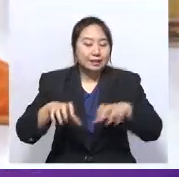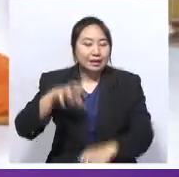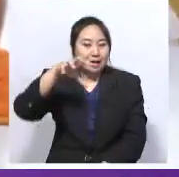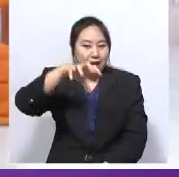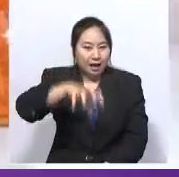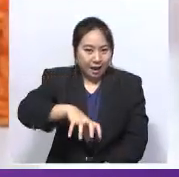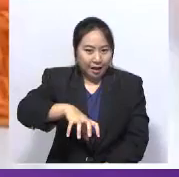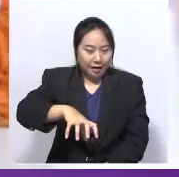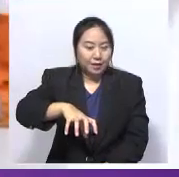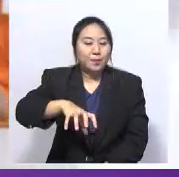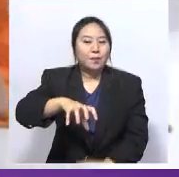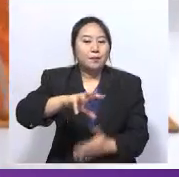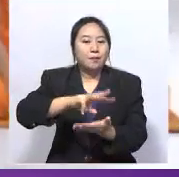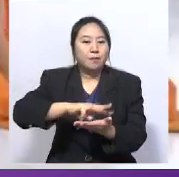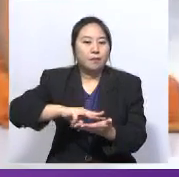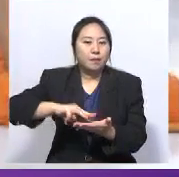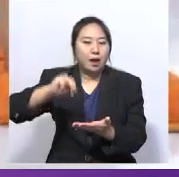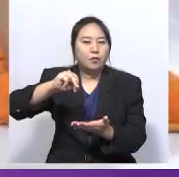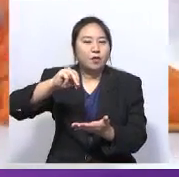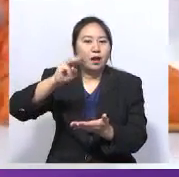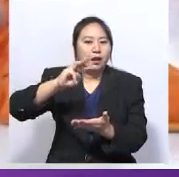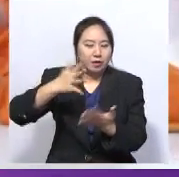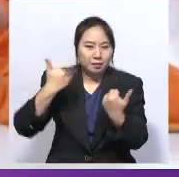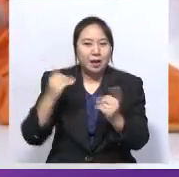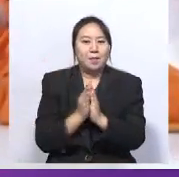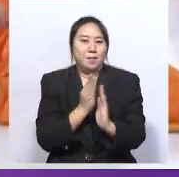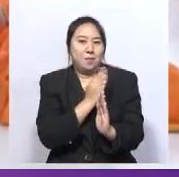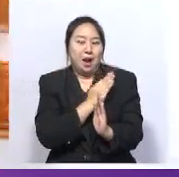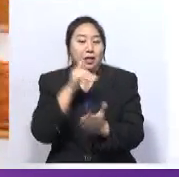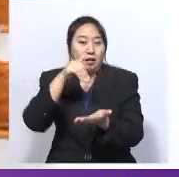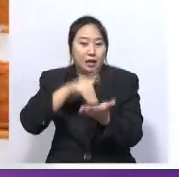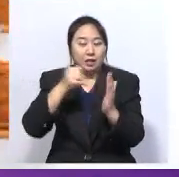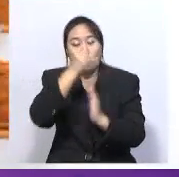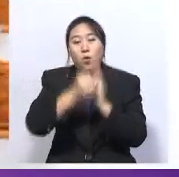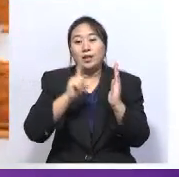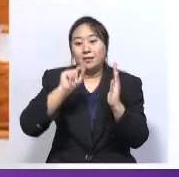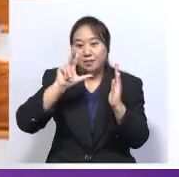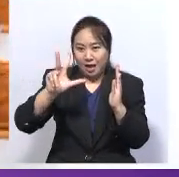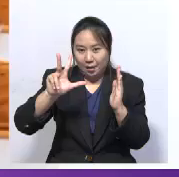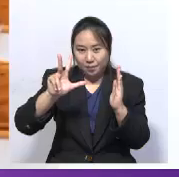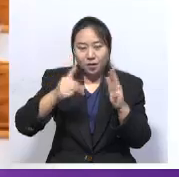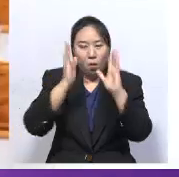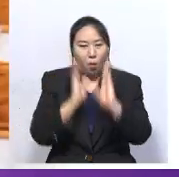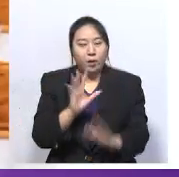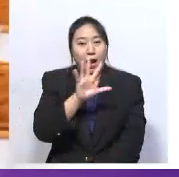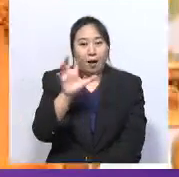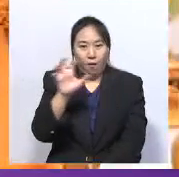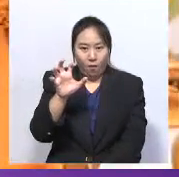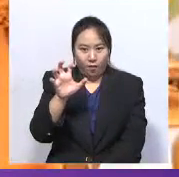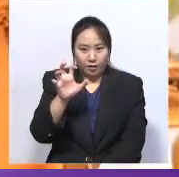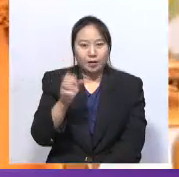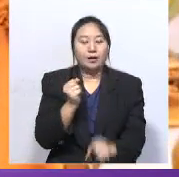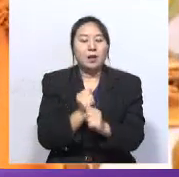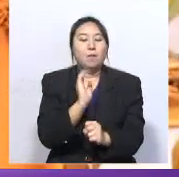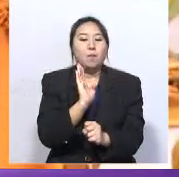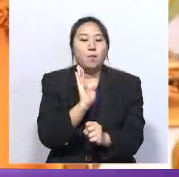ารโพธิญาณมหาวิทยาลัยโดยมีพระสงฆ์จากหนกลาง23จังหวัด6ภาคคณะสงฆ์จำนวนกว่า500รูปเพื่อถวาย